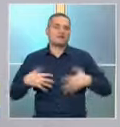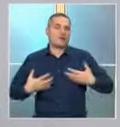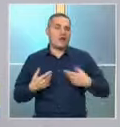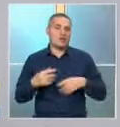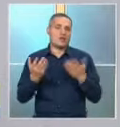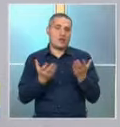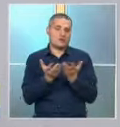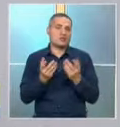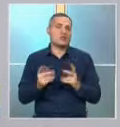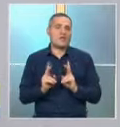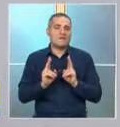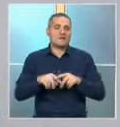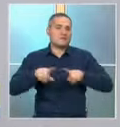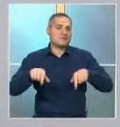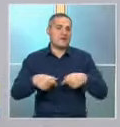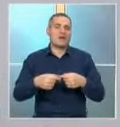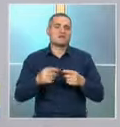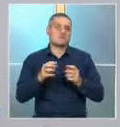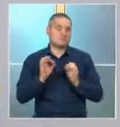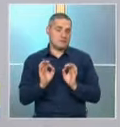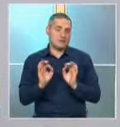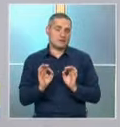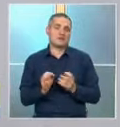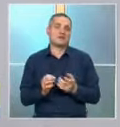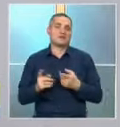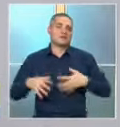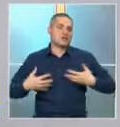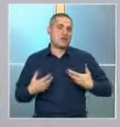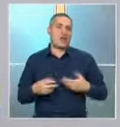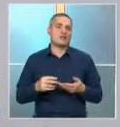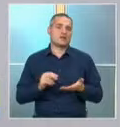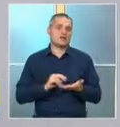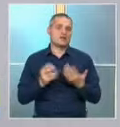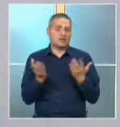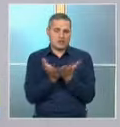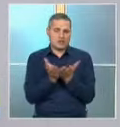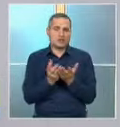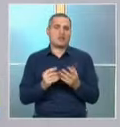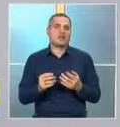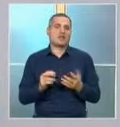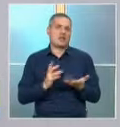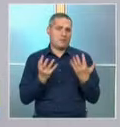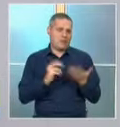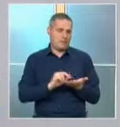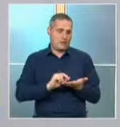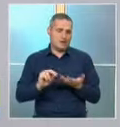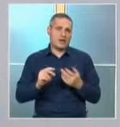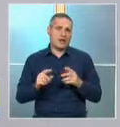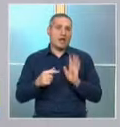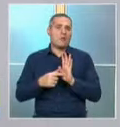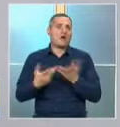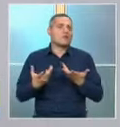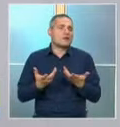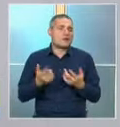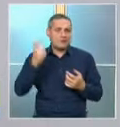училище. Влизали сме в техната стая и наистина с желание решават и четат и показват и демонстрират какво са